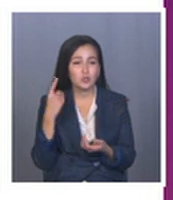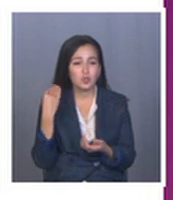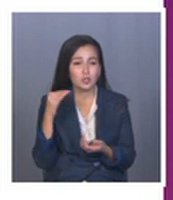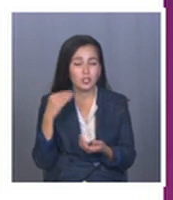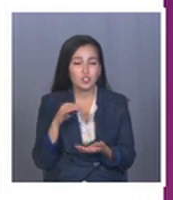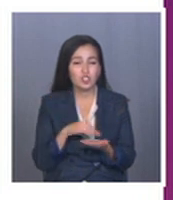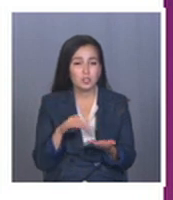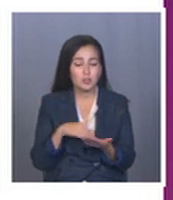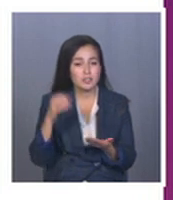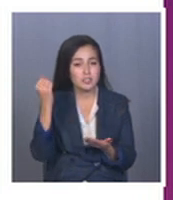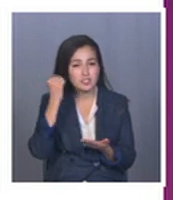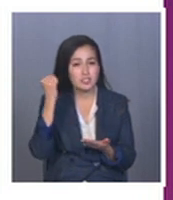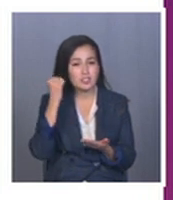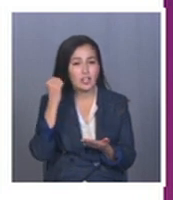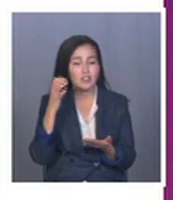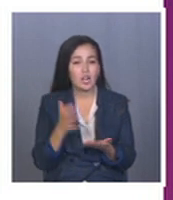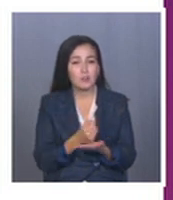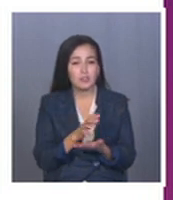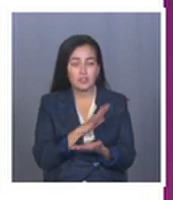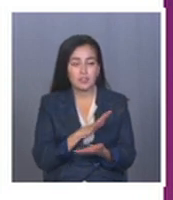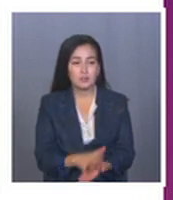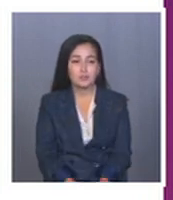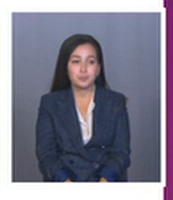жазба ескерткіші табылды?